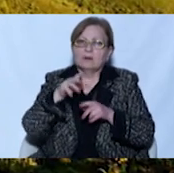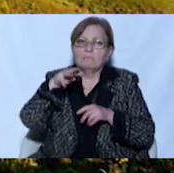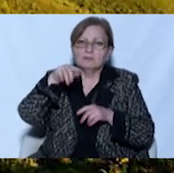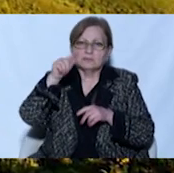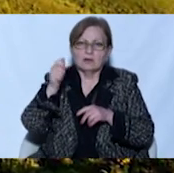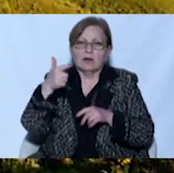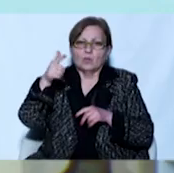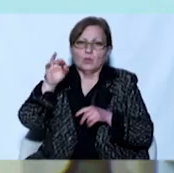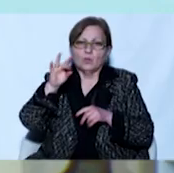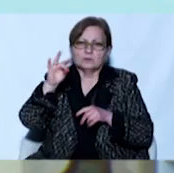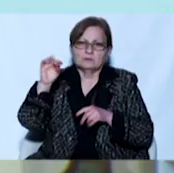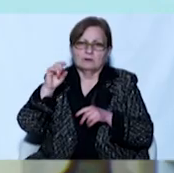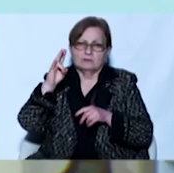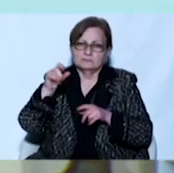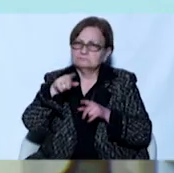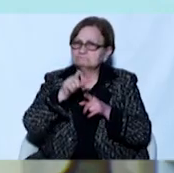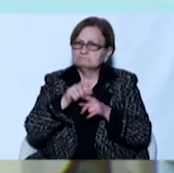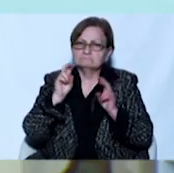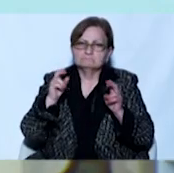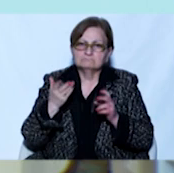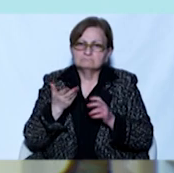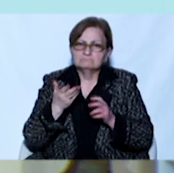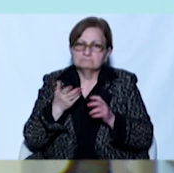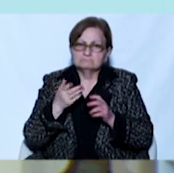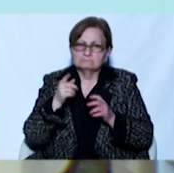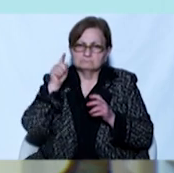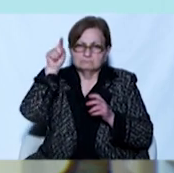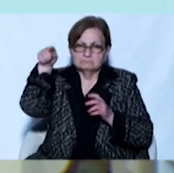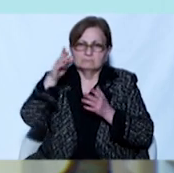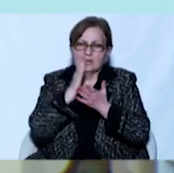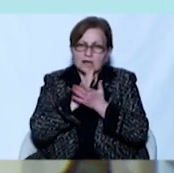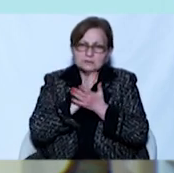მთაგორიანი. რას ნიშნავს ეს სიტყვა? ეს ნიშნავს, რომ იქ